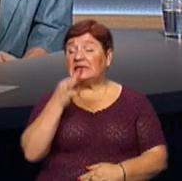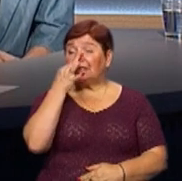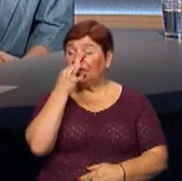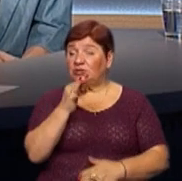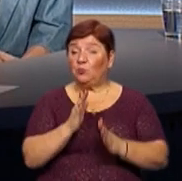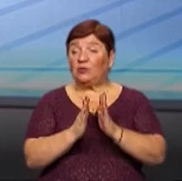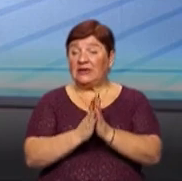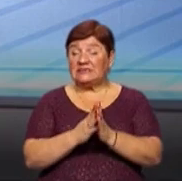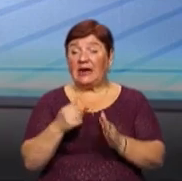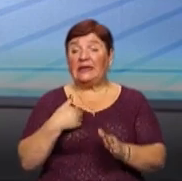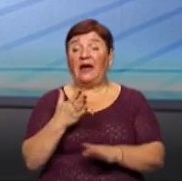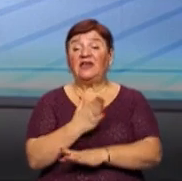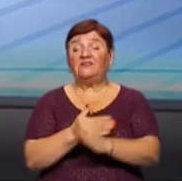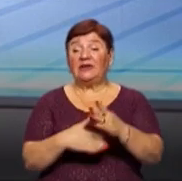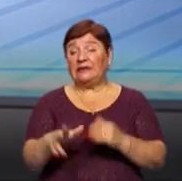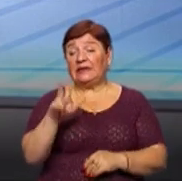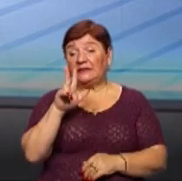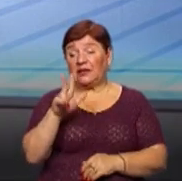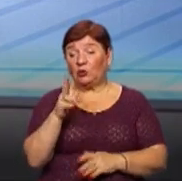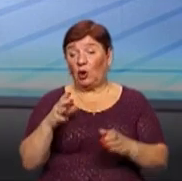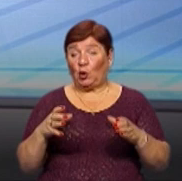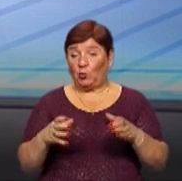Скажіть, будь ласка, я інвалід третьої групи.